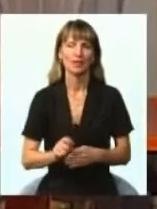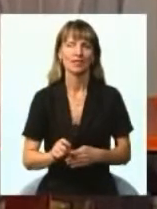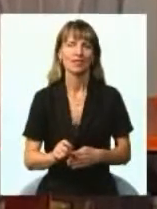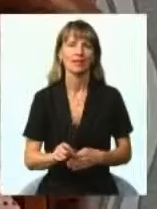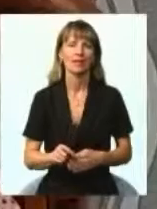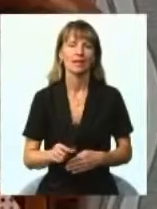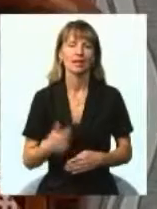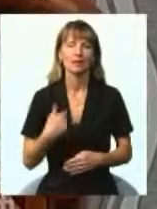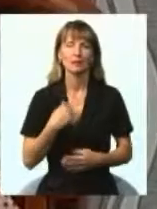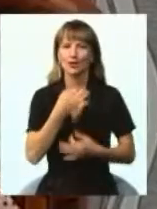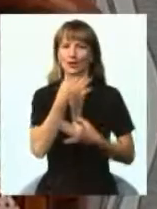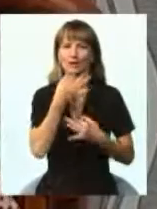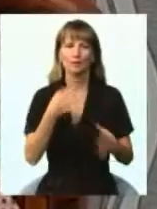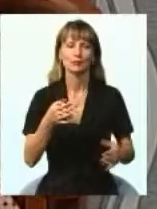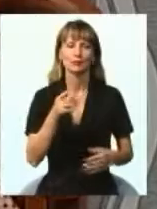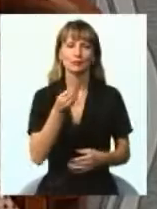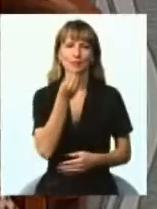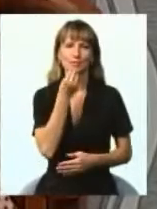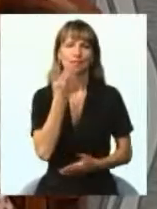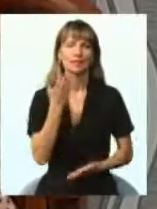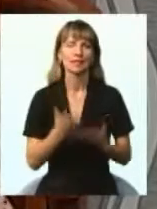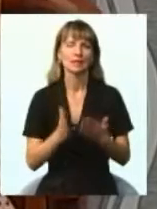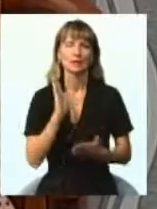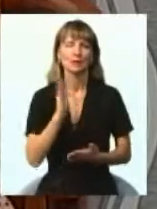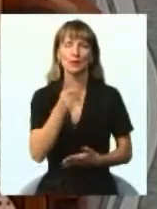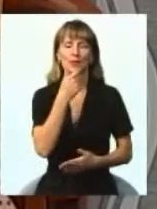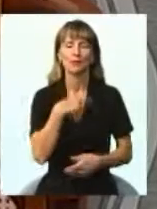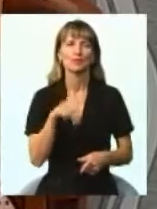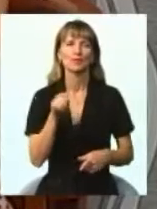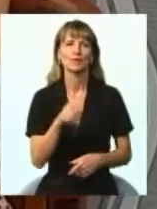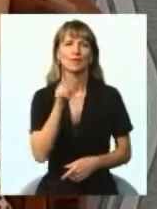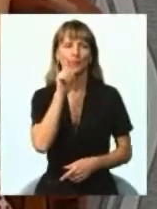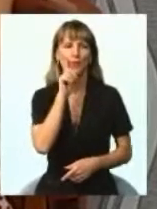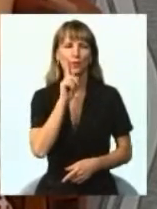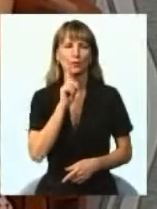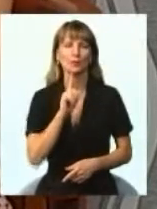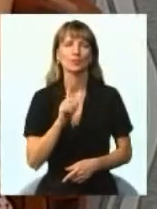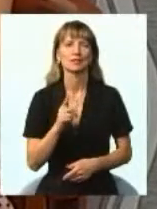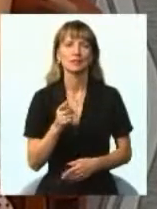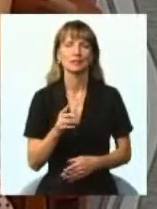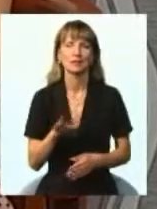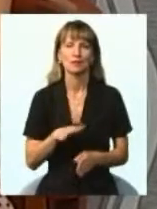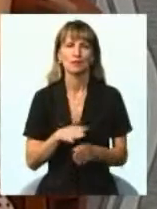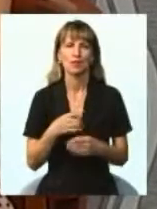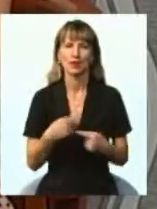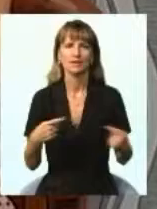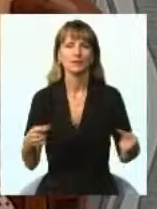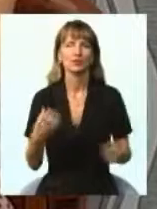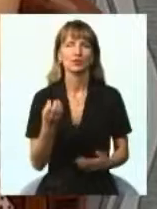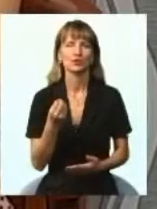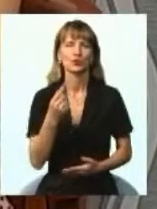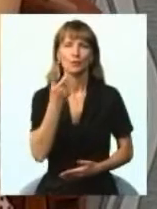чесно, будь-яке подобається. От я не можу. От якщо їм воно морозиво, то воно ж смачне в будь-якому випадку. І ще я знаю, що